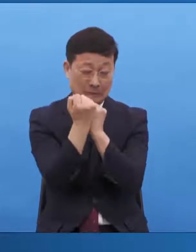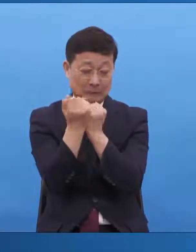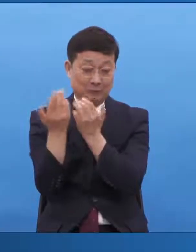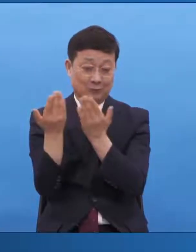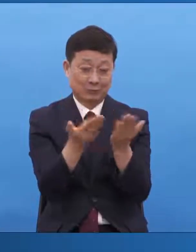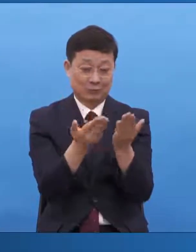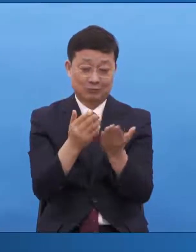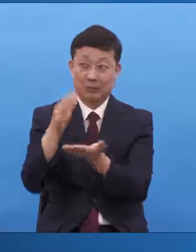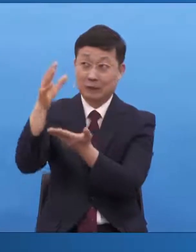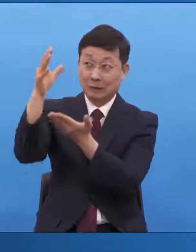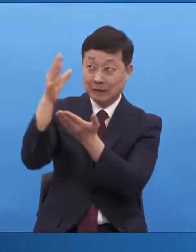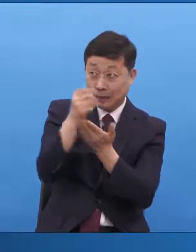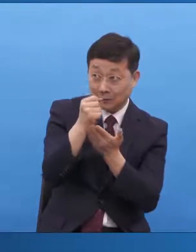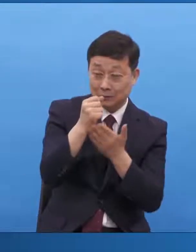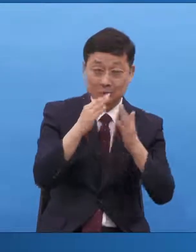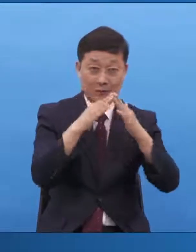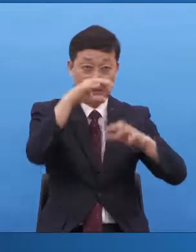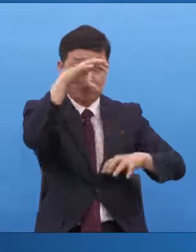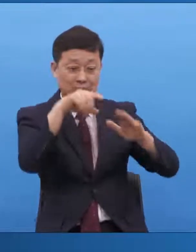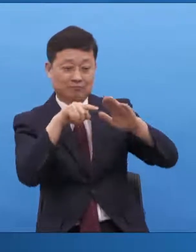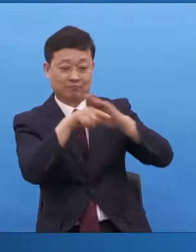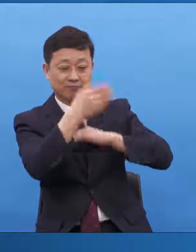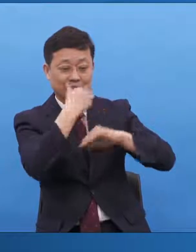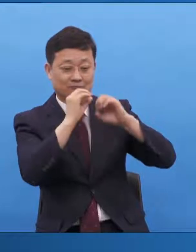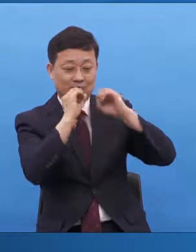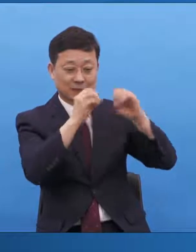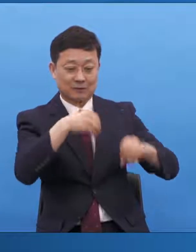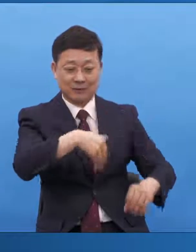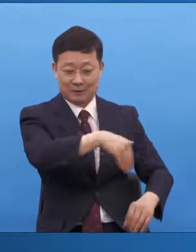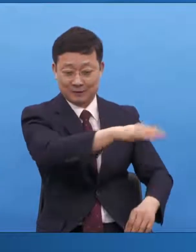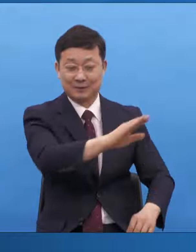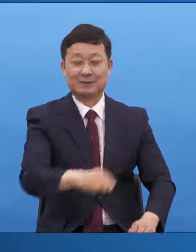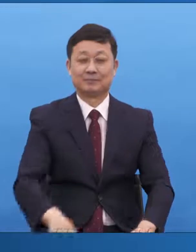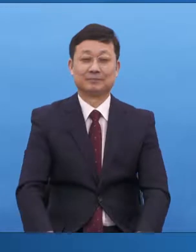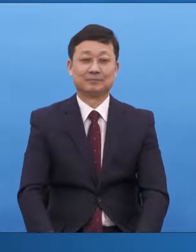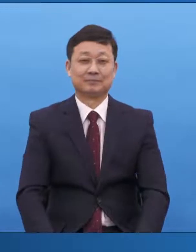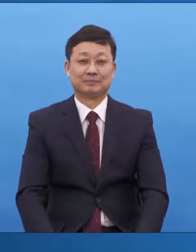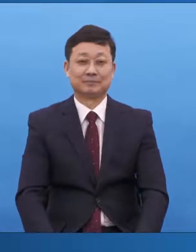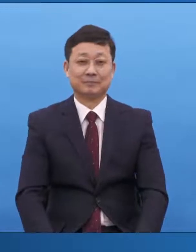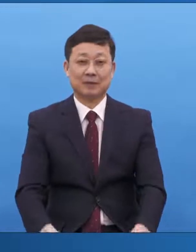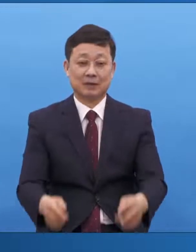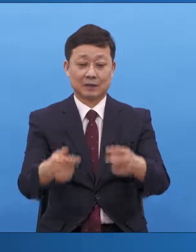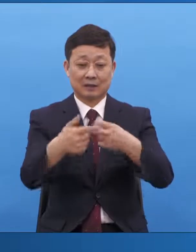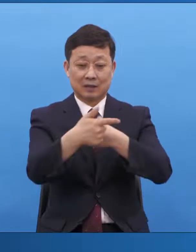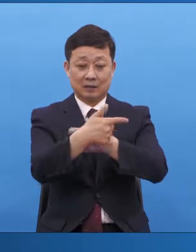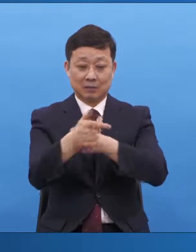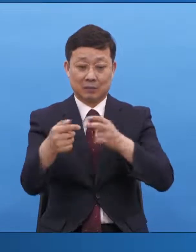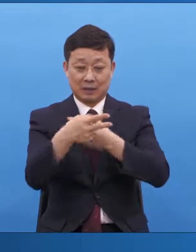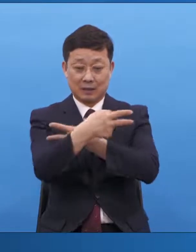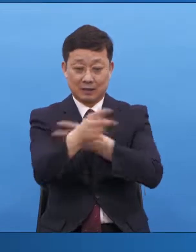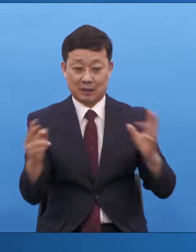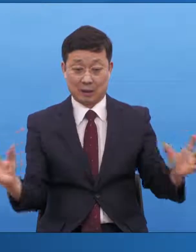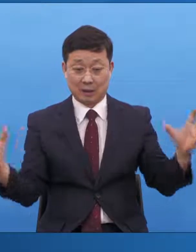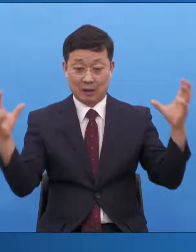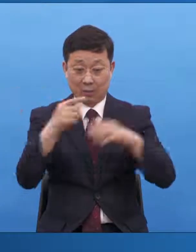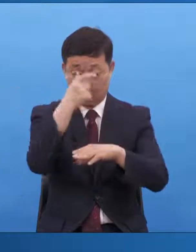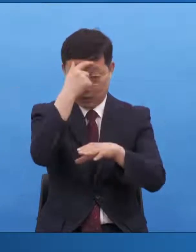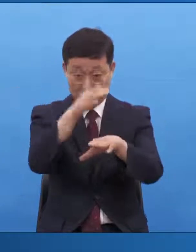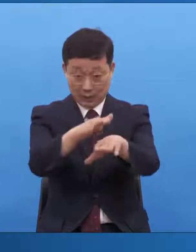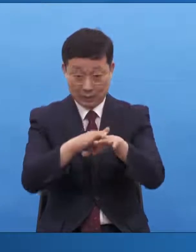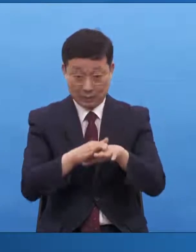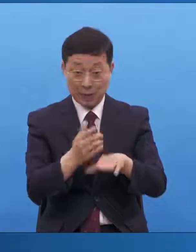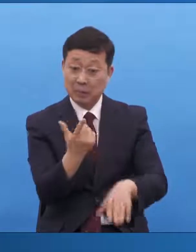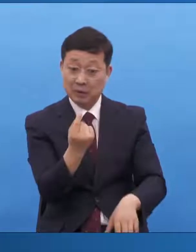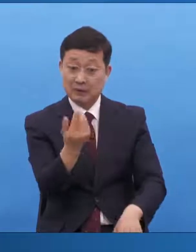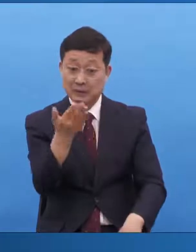가지고 간 겁니다. And so completely having this answer, they went. 마가다락방에는 예배하러 간 것도 되지만은 확인하러 간 겁니다. They went